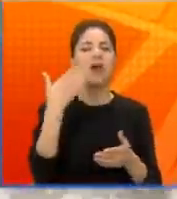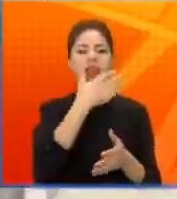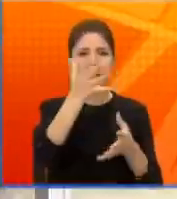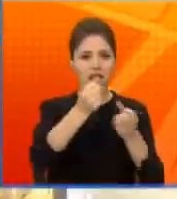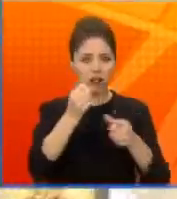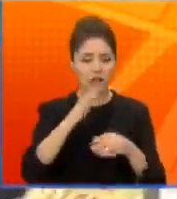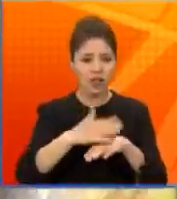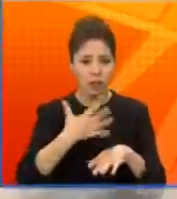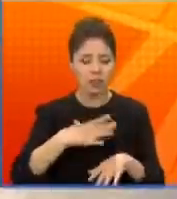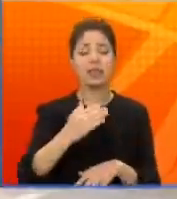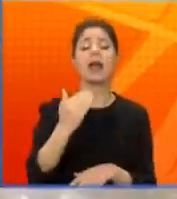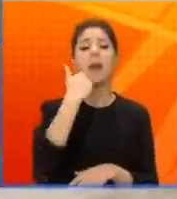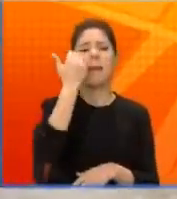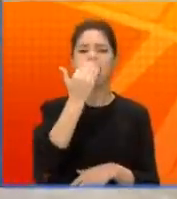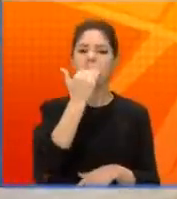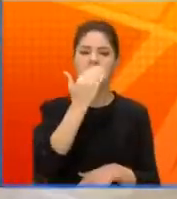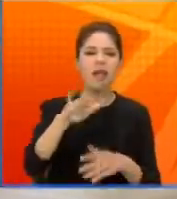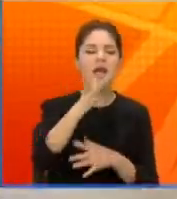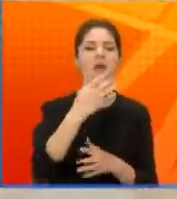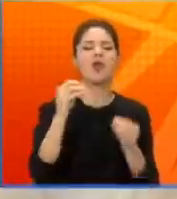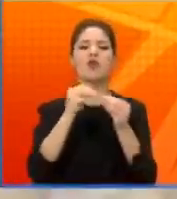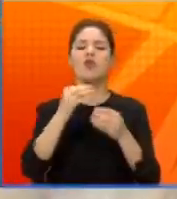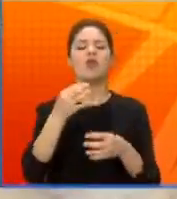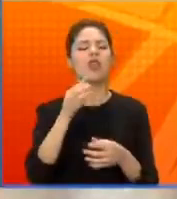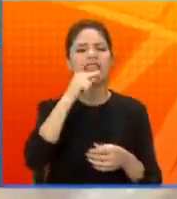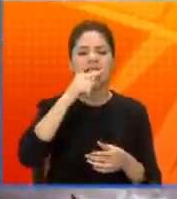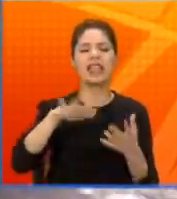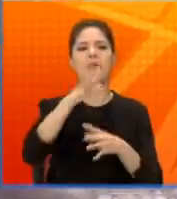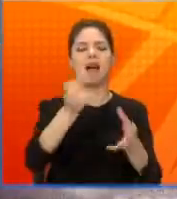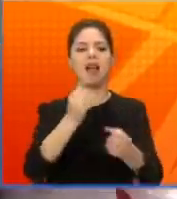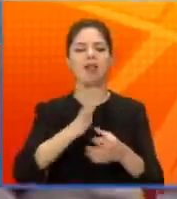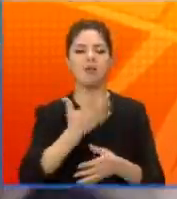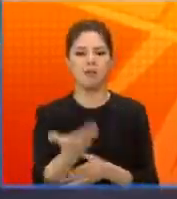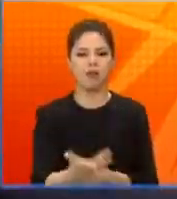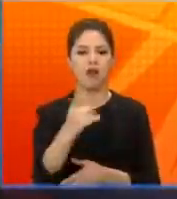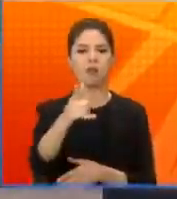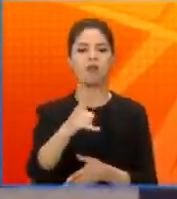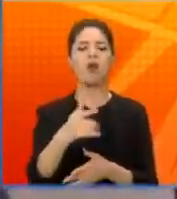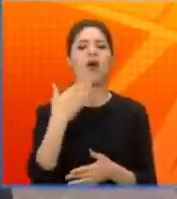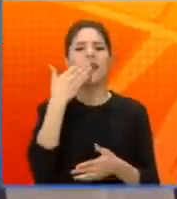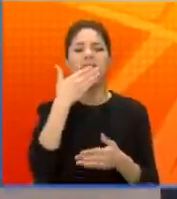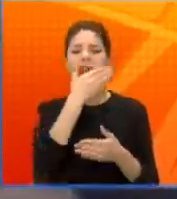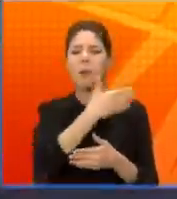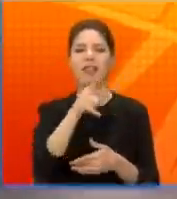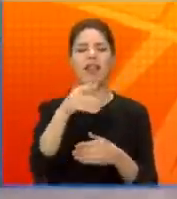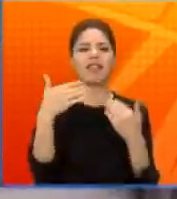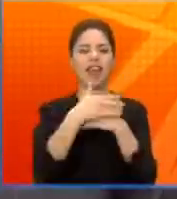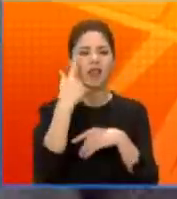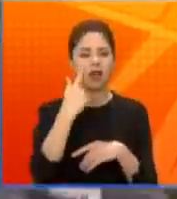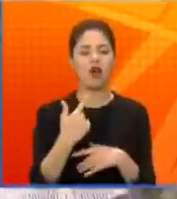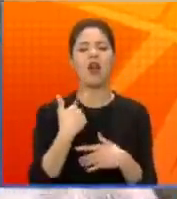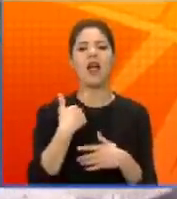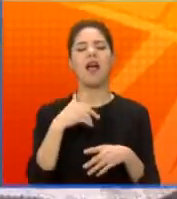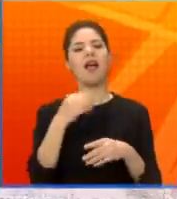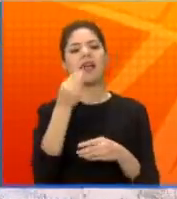çıkanlar ağırlıklı peynir, zeytin, yumurta gibi ihtiyaçlarını alıyor. Sahurluk alışverişimi yaptım, pastırma var, sucuk